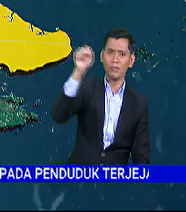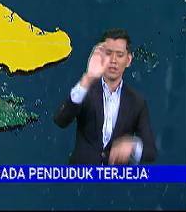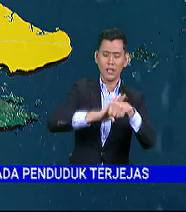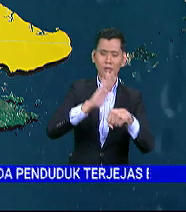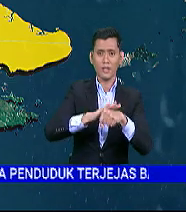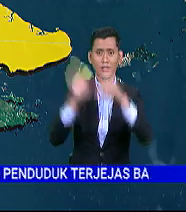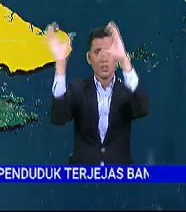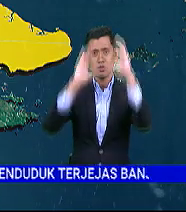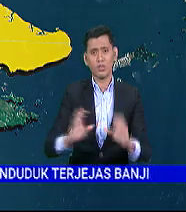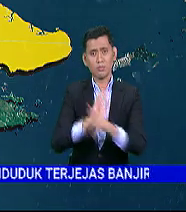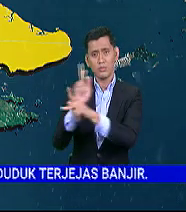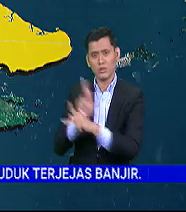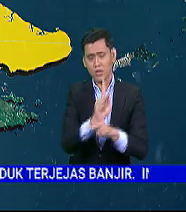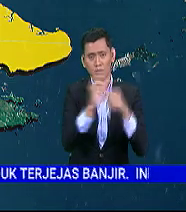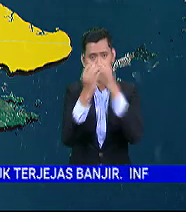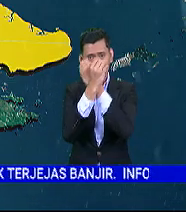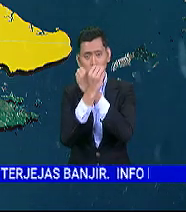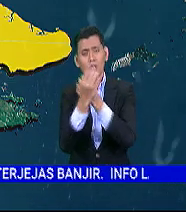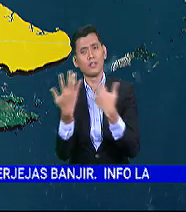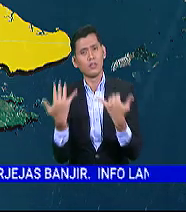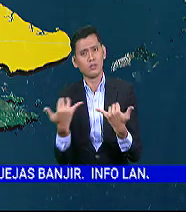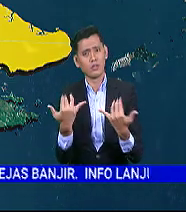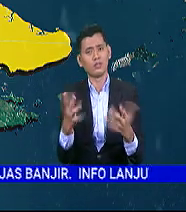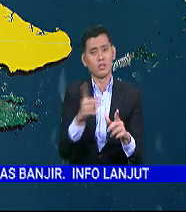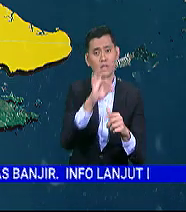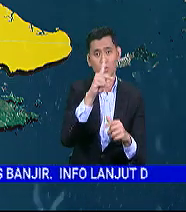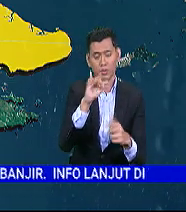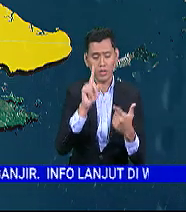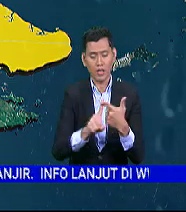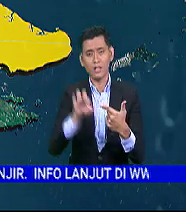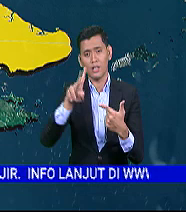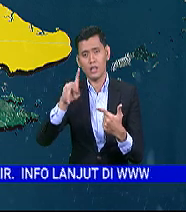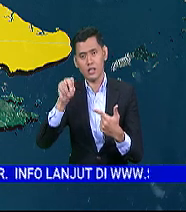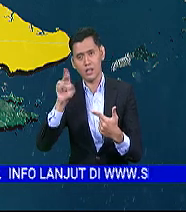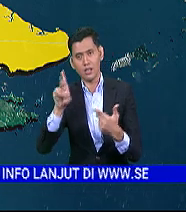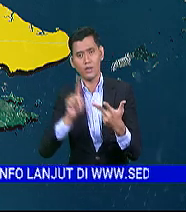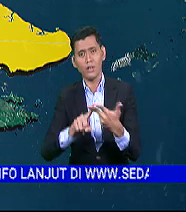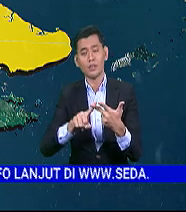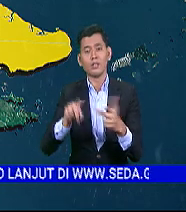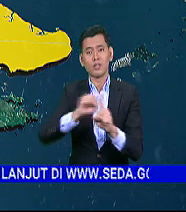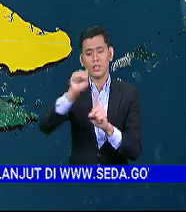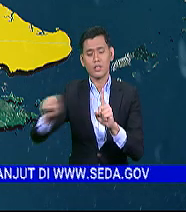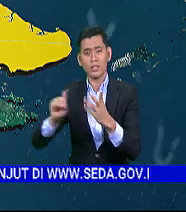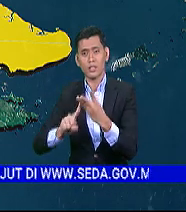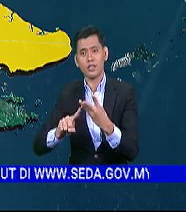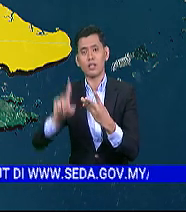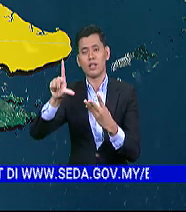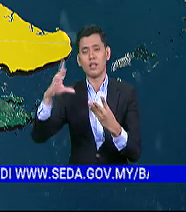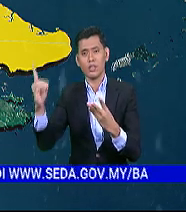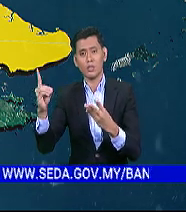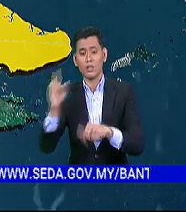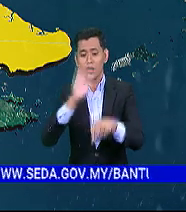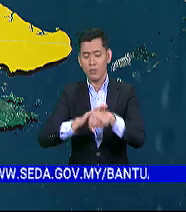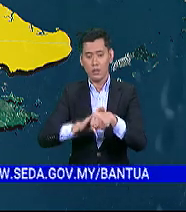cuaca peringkat waspada dikeluarkan bagi bahagian Kudat, Ranau, Sandakan dan Lahad Datu. Amaran ini berkuat